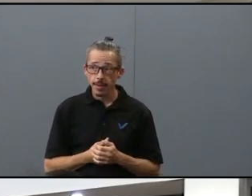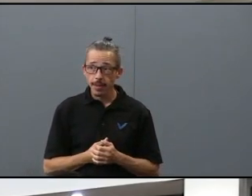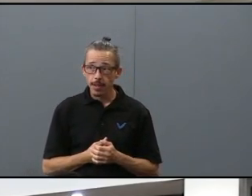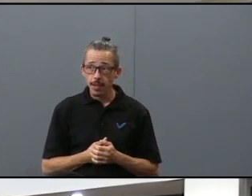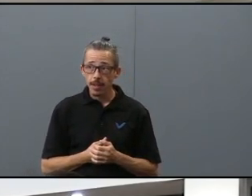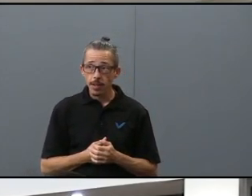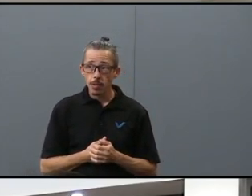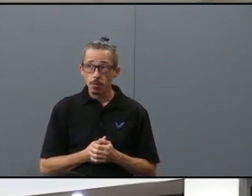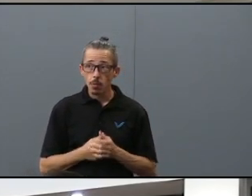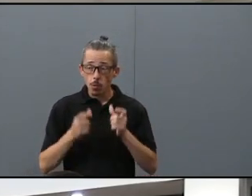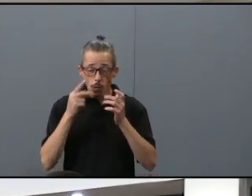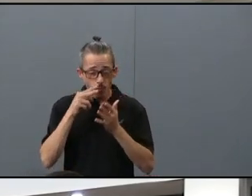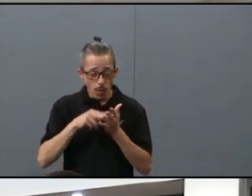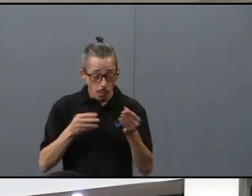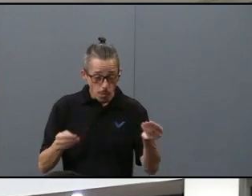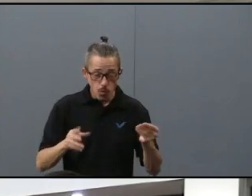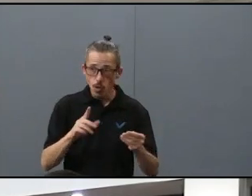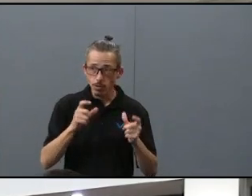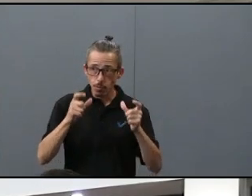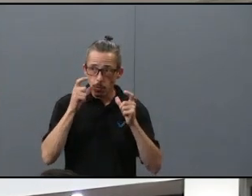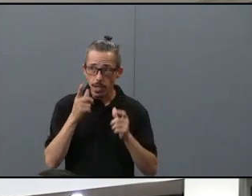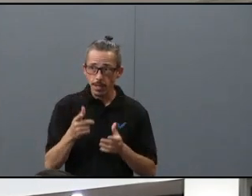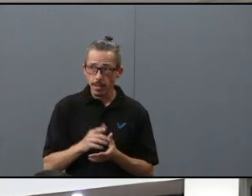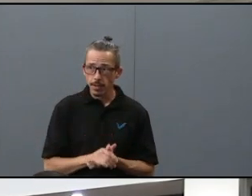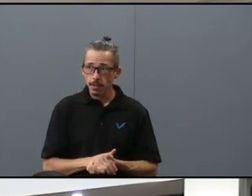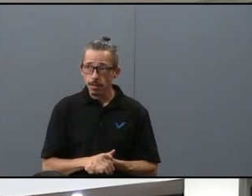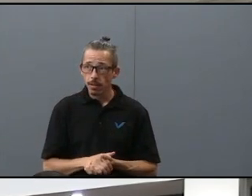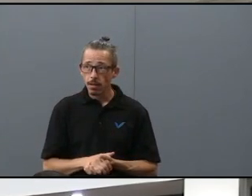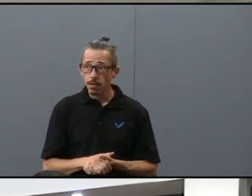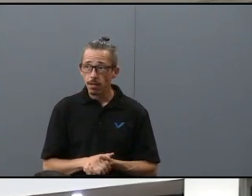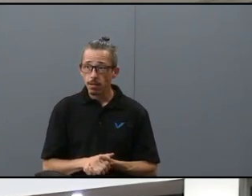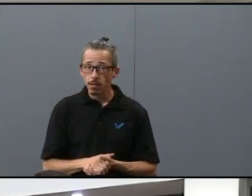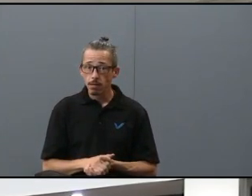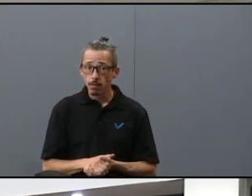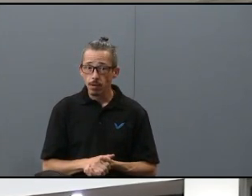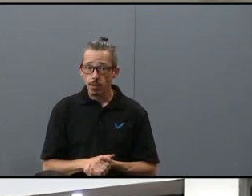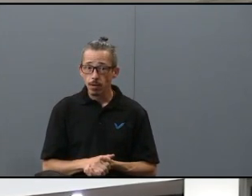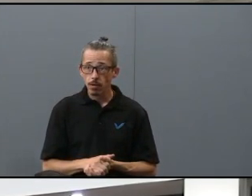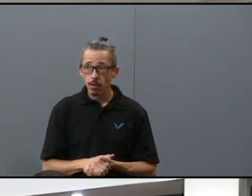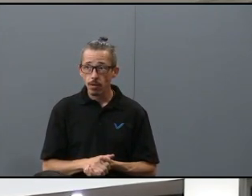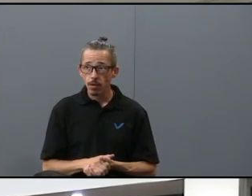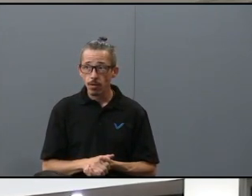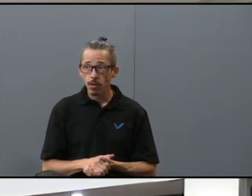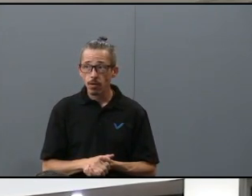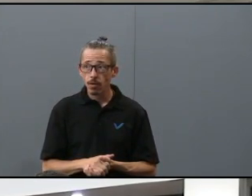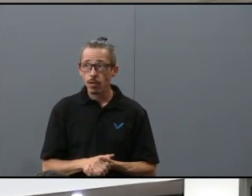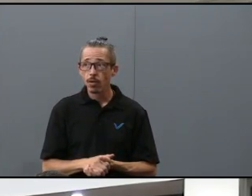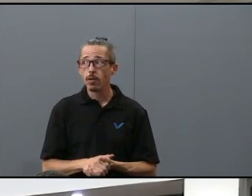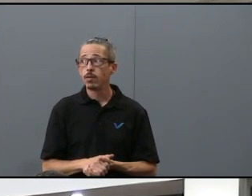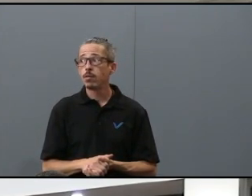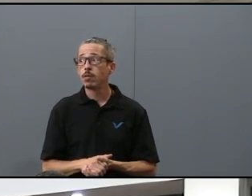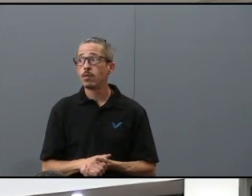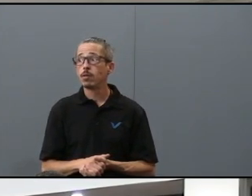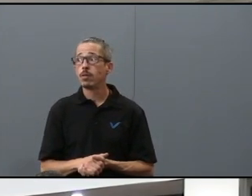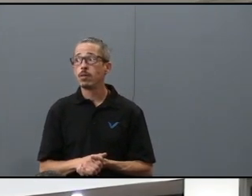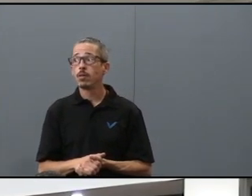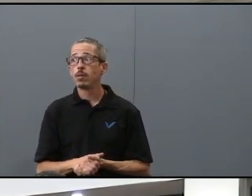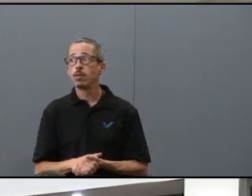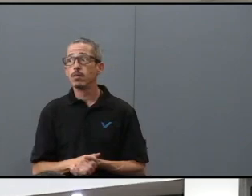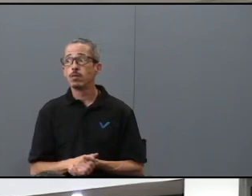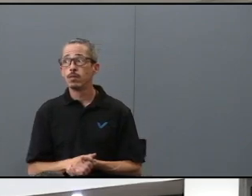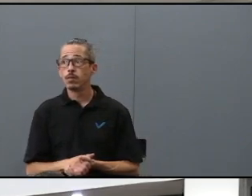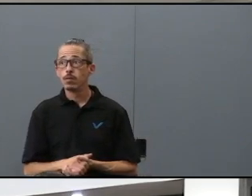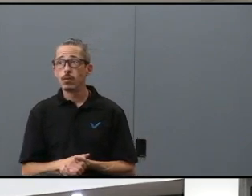c'est mes lunettes pour la vue j'aimerais savoir euh qui sont les membres